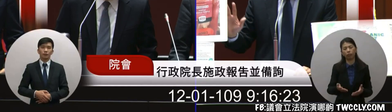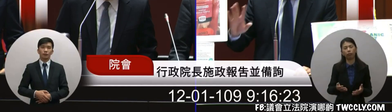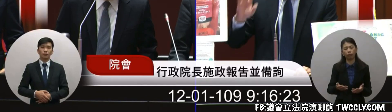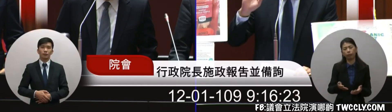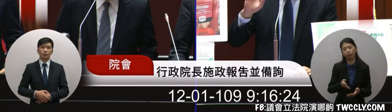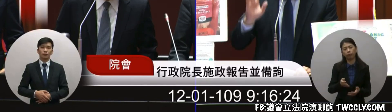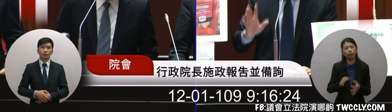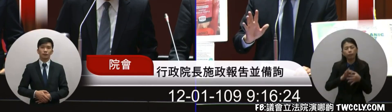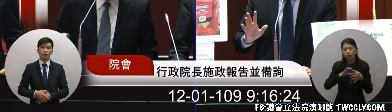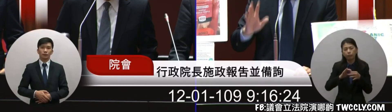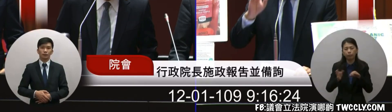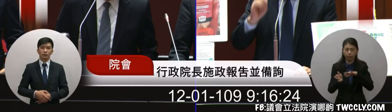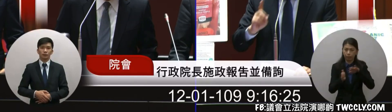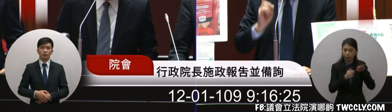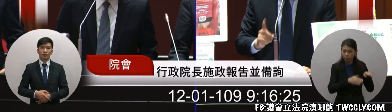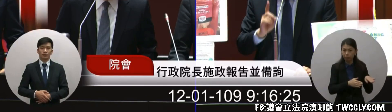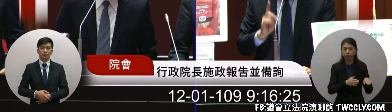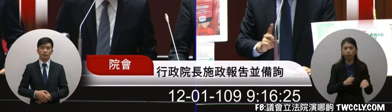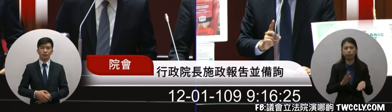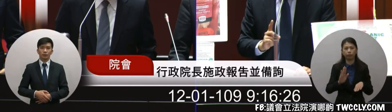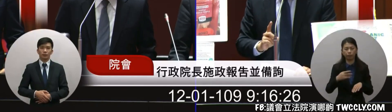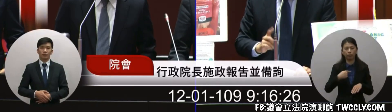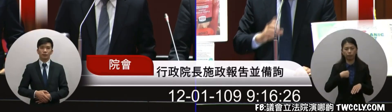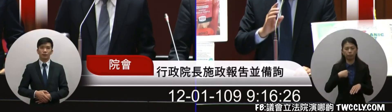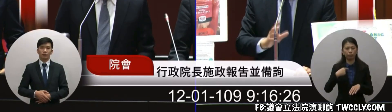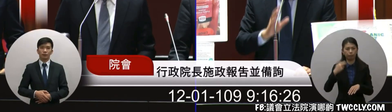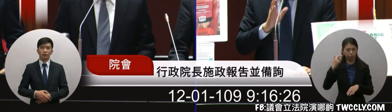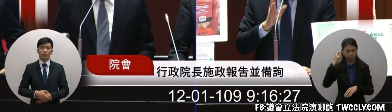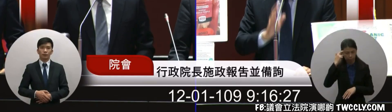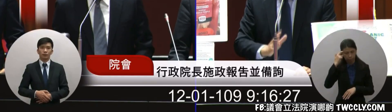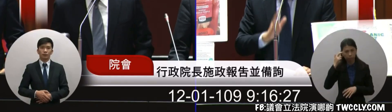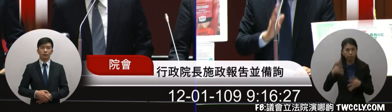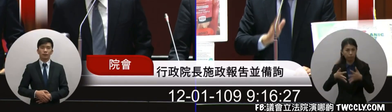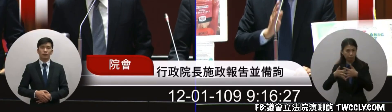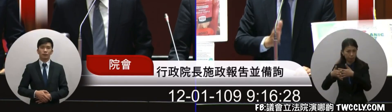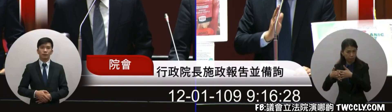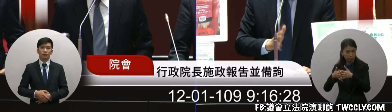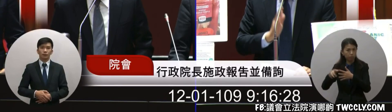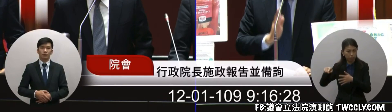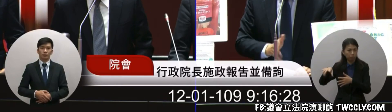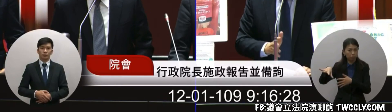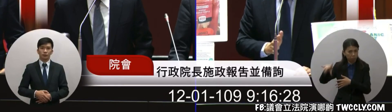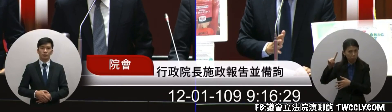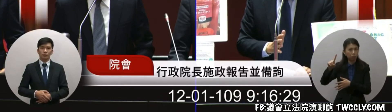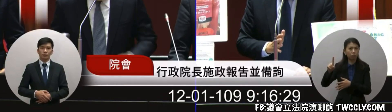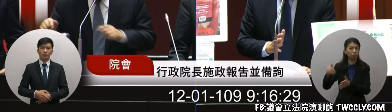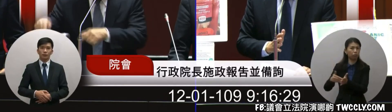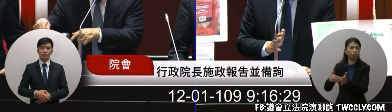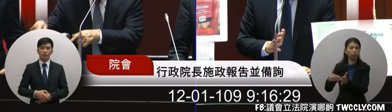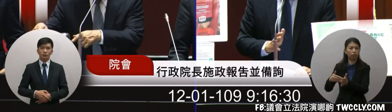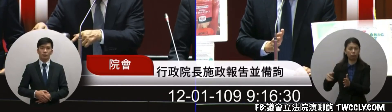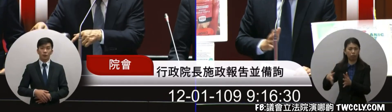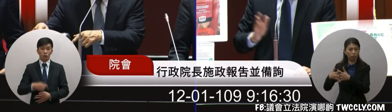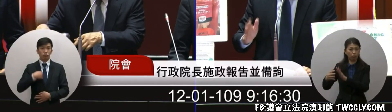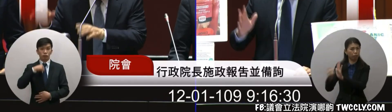问题。我只是说，还是我一直强调的，就是美国国内自己是可以做这些事的。 我们也可以， 对， 我们未